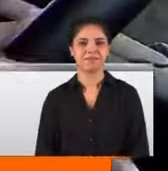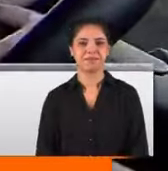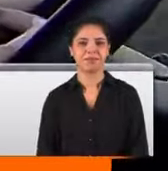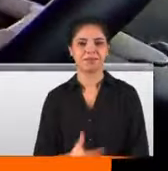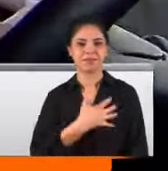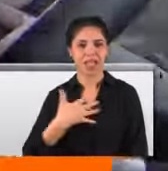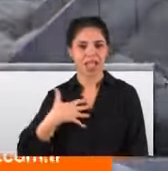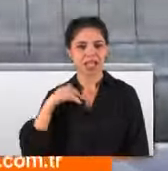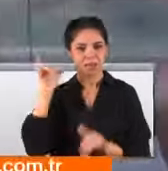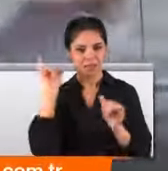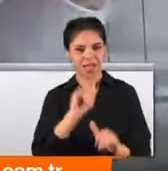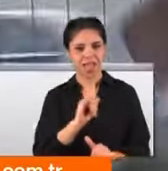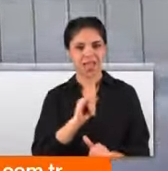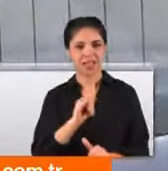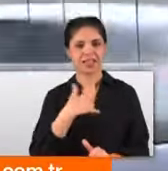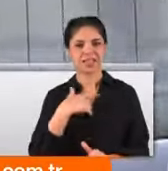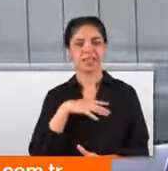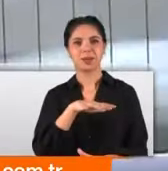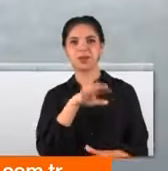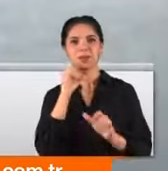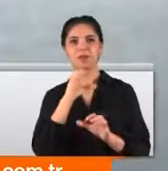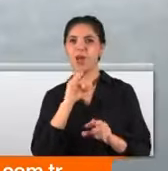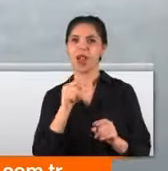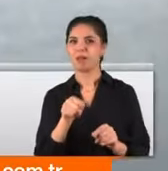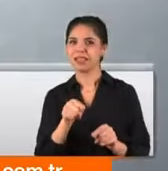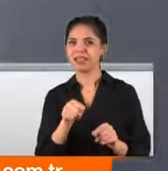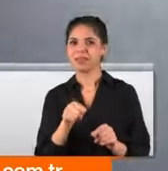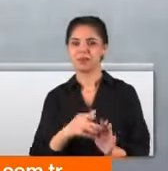Annem de hostes, evet. Oradan da ilham almış olabilirim aslında.